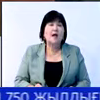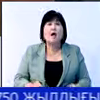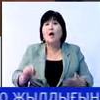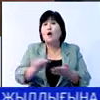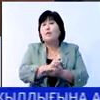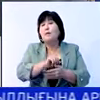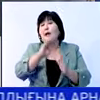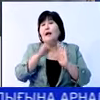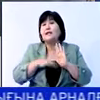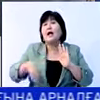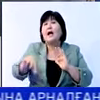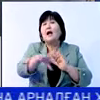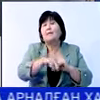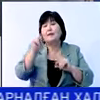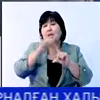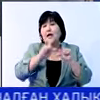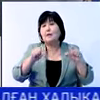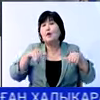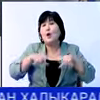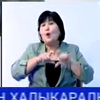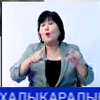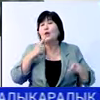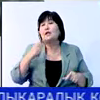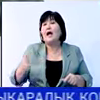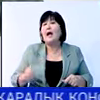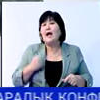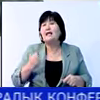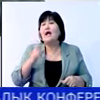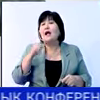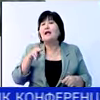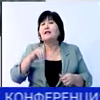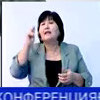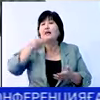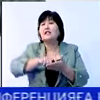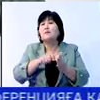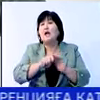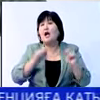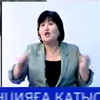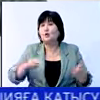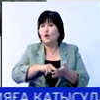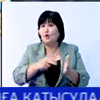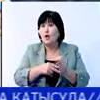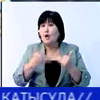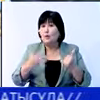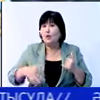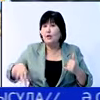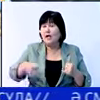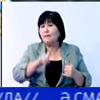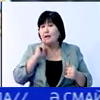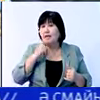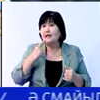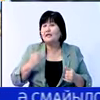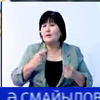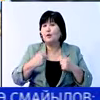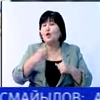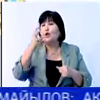Меморандум аясында аймақтағы барлық мектептер мен колледждерде әскерилендірілген кадеттік сыныптар ашу жоспарланып отыр. Бүгінде аймағымызда жас сарбаз